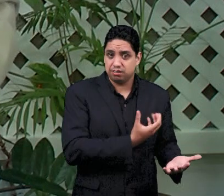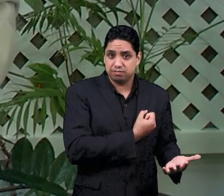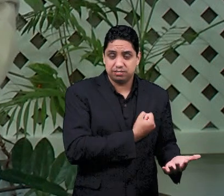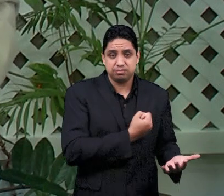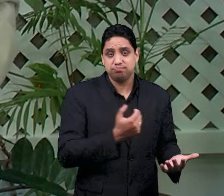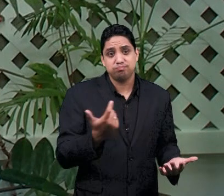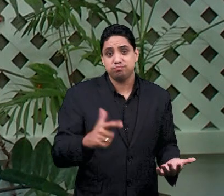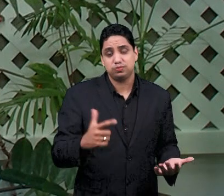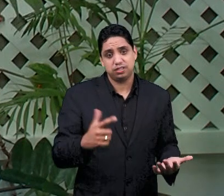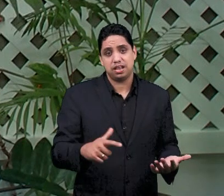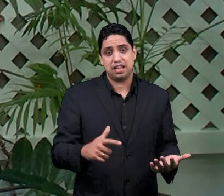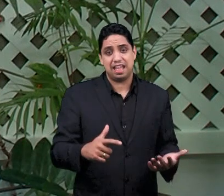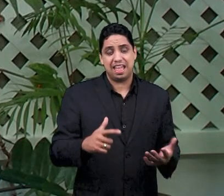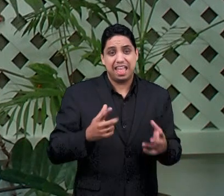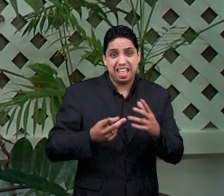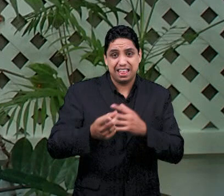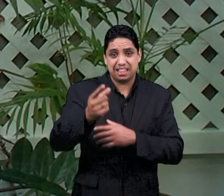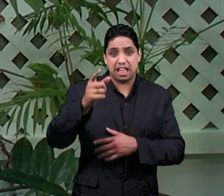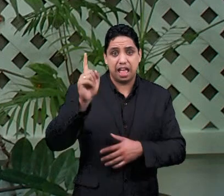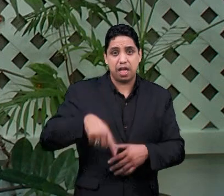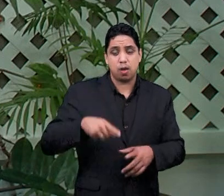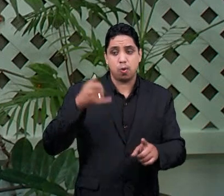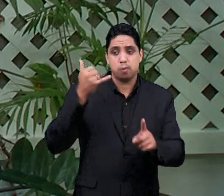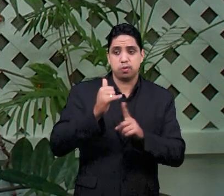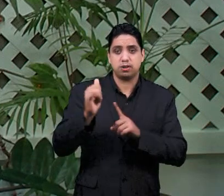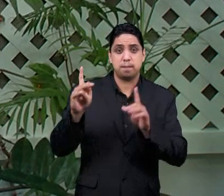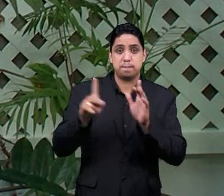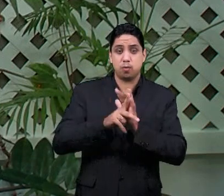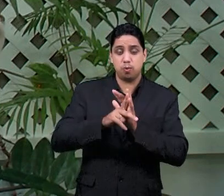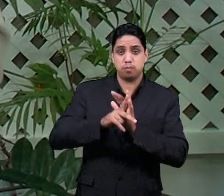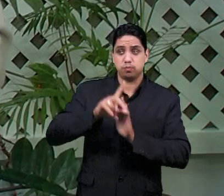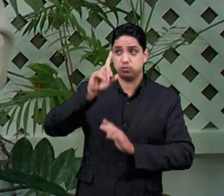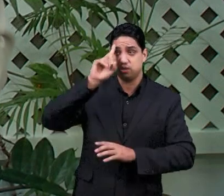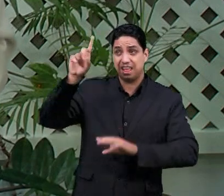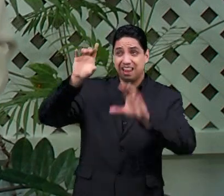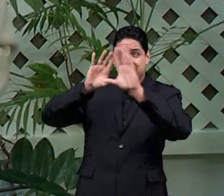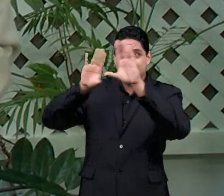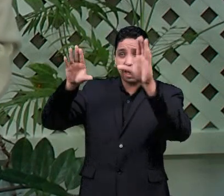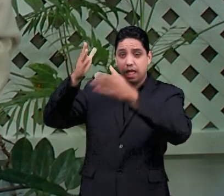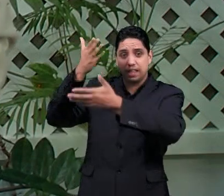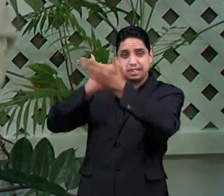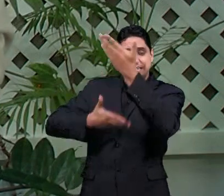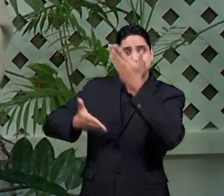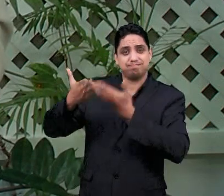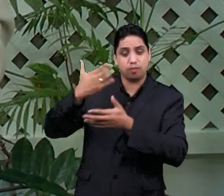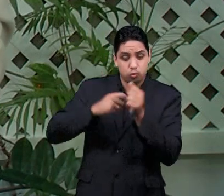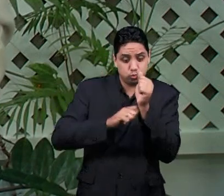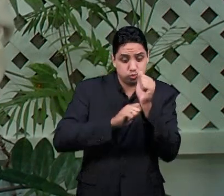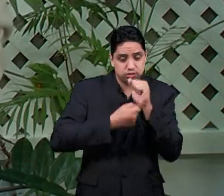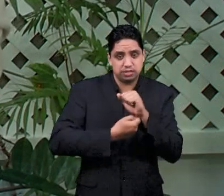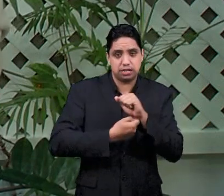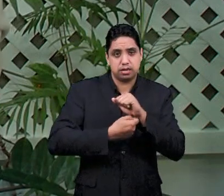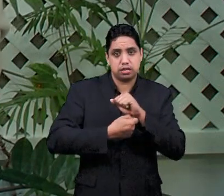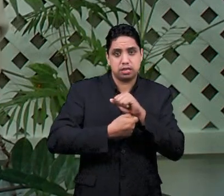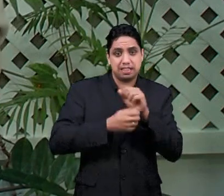l'éternité. L'éternité, c'est un projet qui vient de là où le mystère est